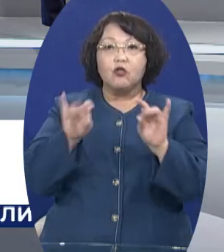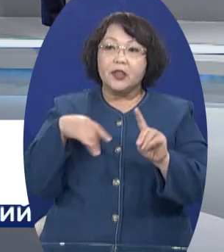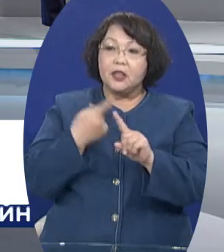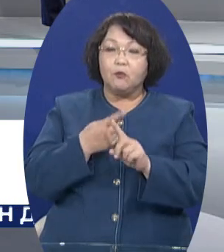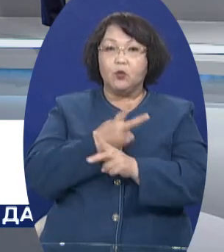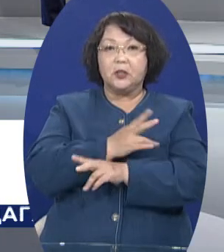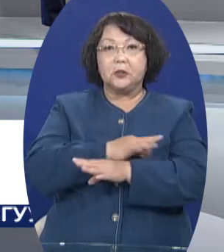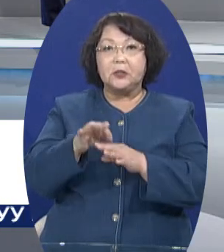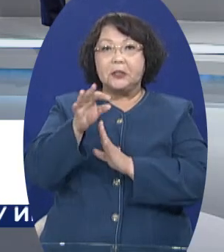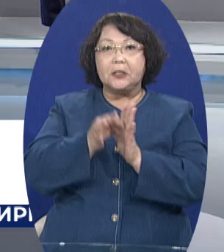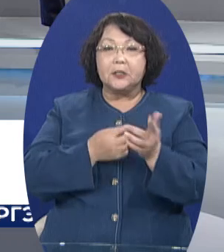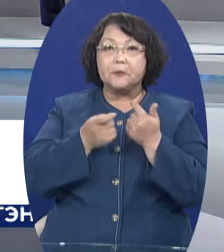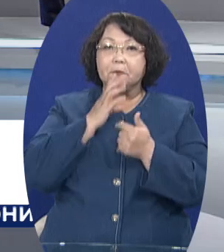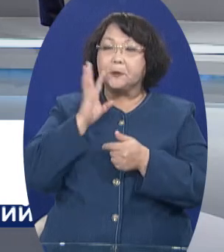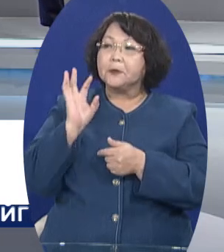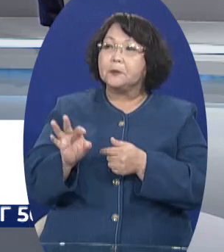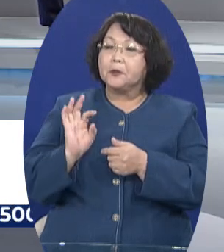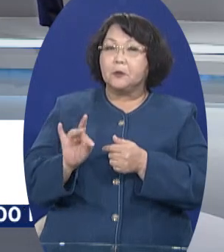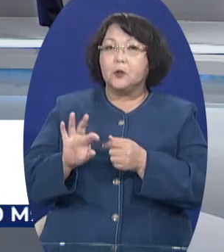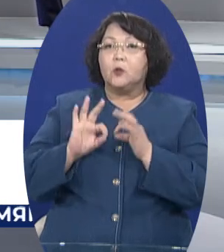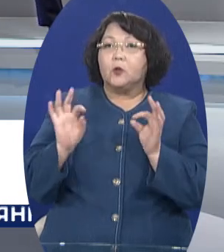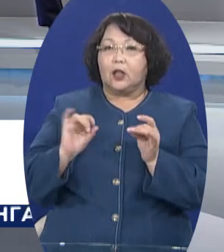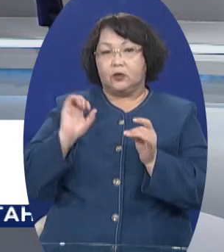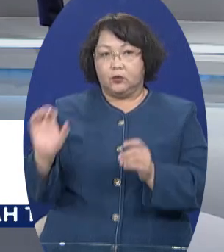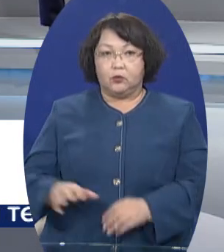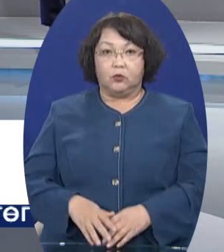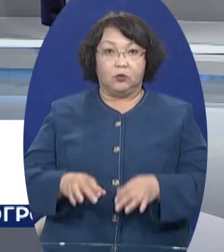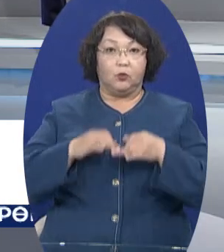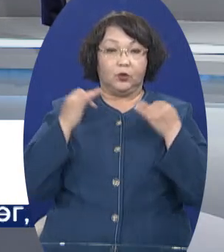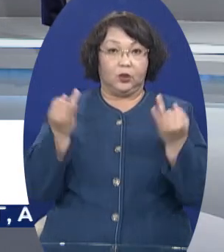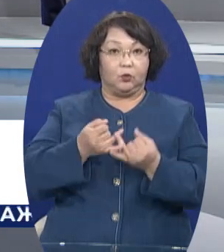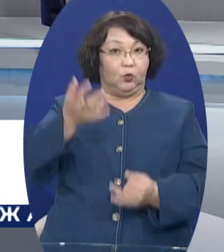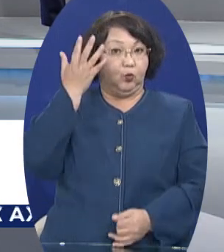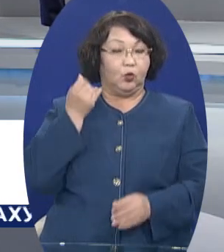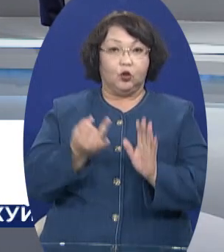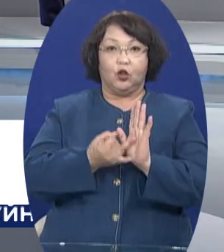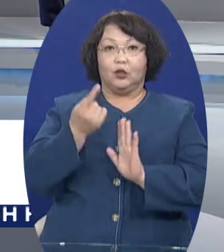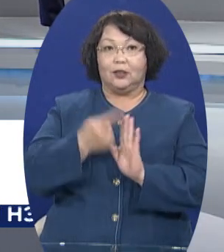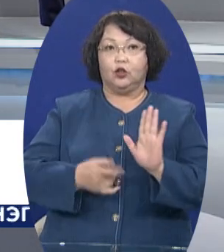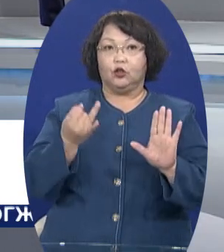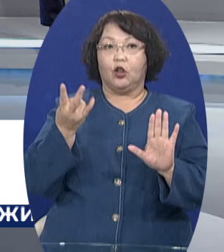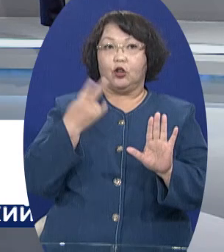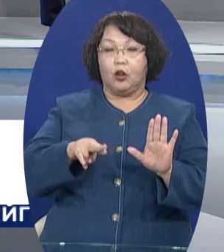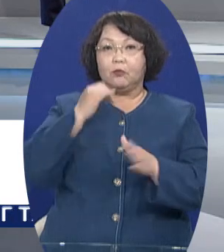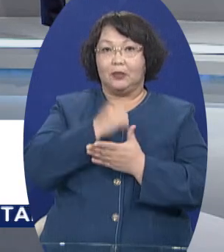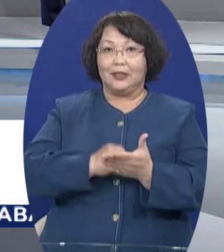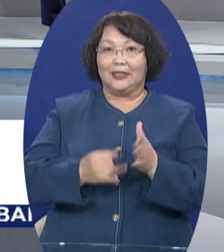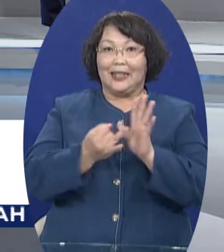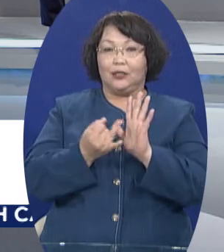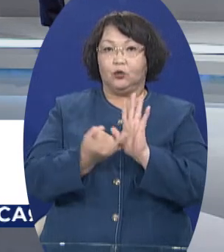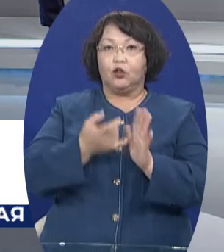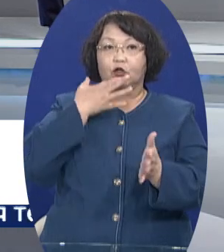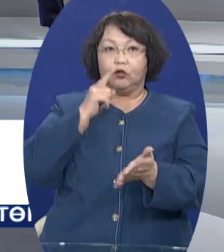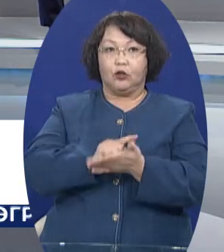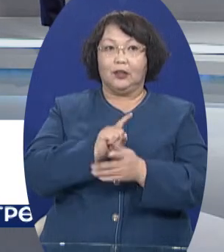байгаа ямар төслүүд хэлэлцэхээр төлөвлөгдөж байна вэ? Улсын хурлын энэ зуны чуулганы одоо 7 сарын 7-ны өдөр батлагдсан 76 дахь тогтоолоор одоо